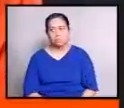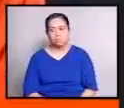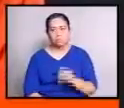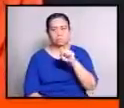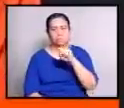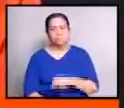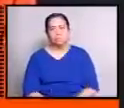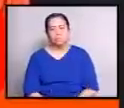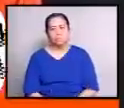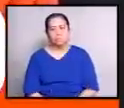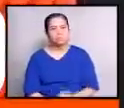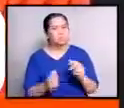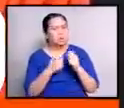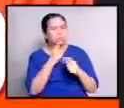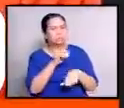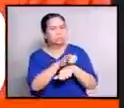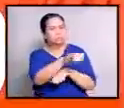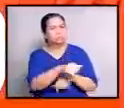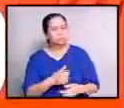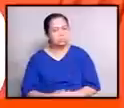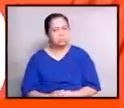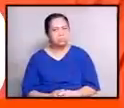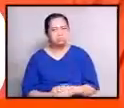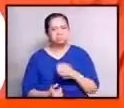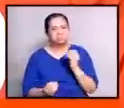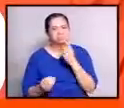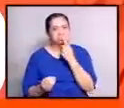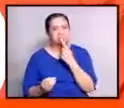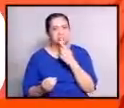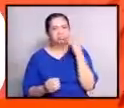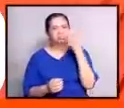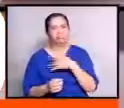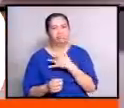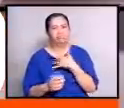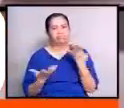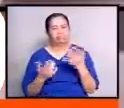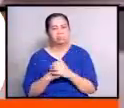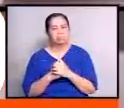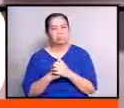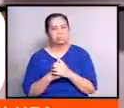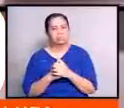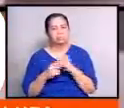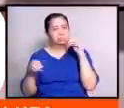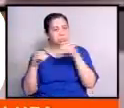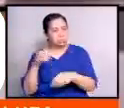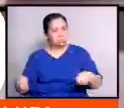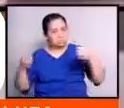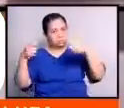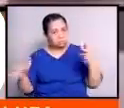Apo. Paano niya sinabi sa'yo? Wala daw po. Future sa akin. Isiniligo daw sa sako?